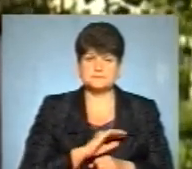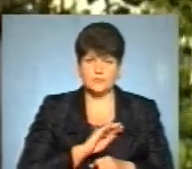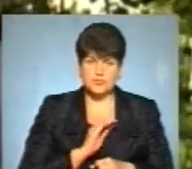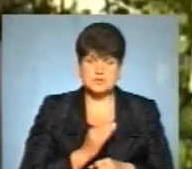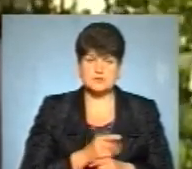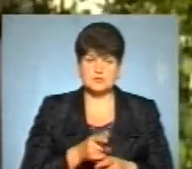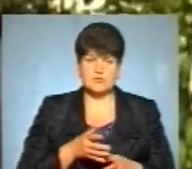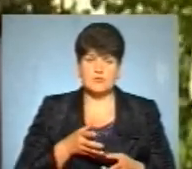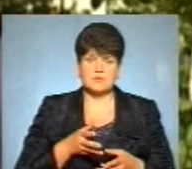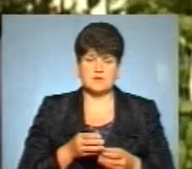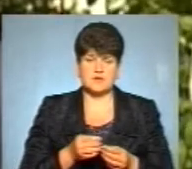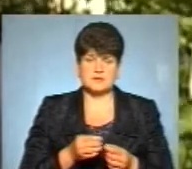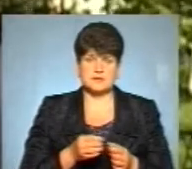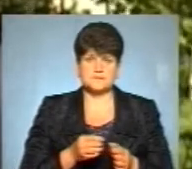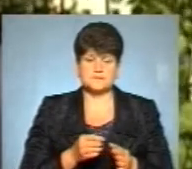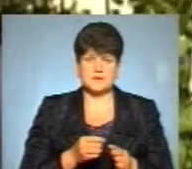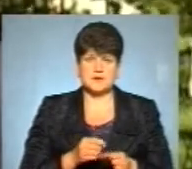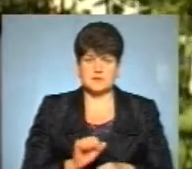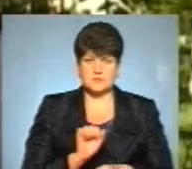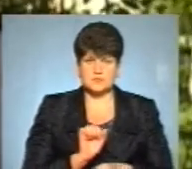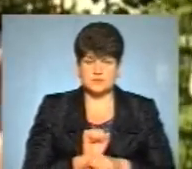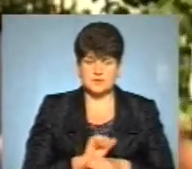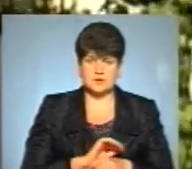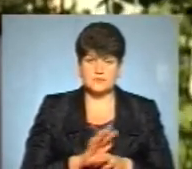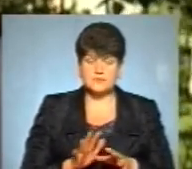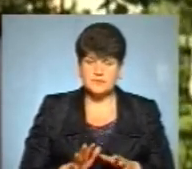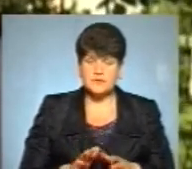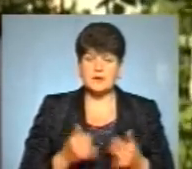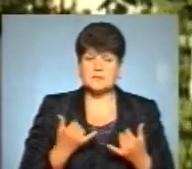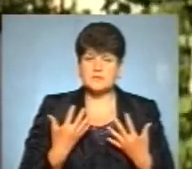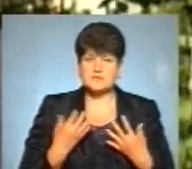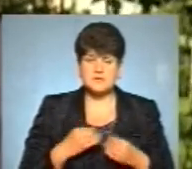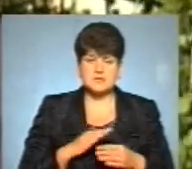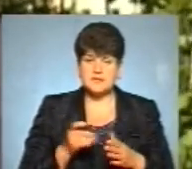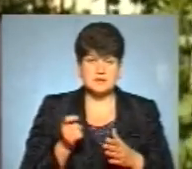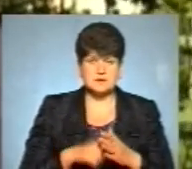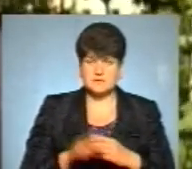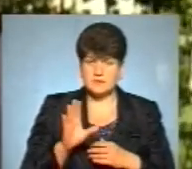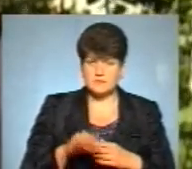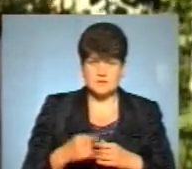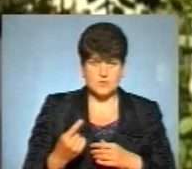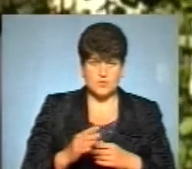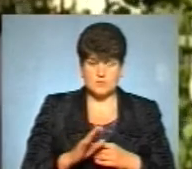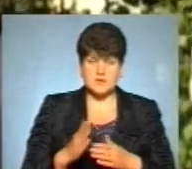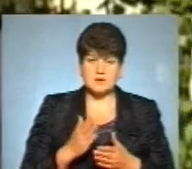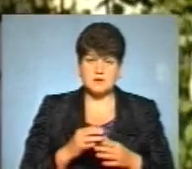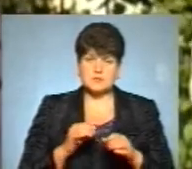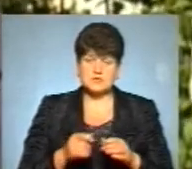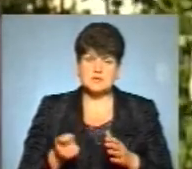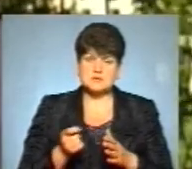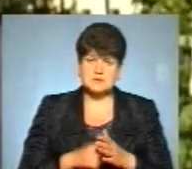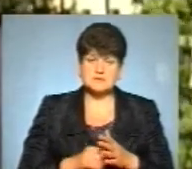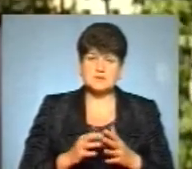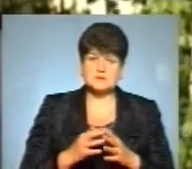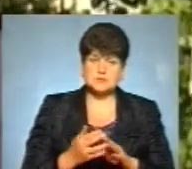щоб впливати і стримувати поширення коронавірусної хвороби. Але тепер вже не закривається вся область, є можливість закривати населений